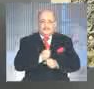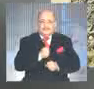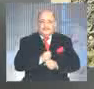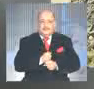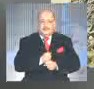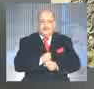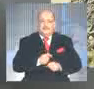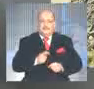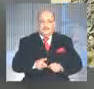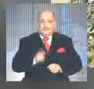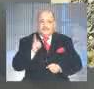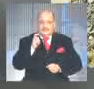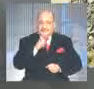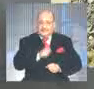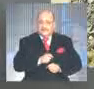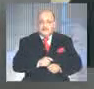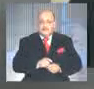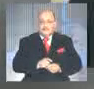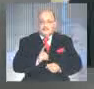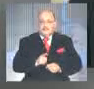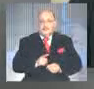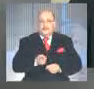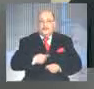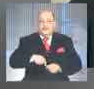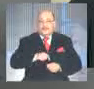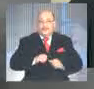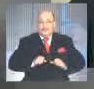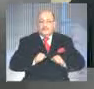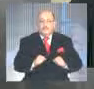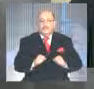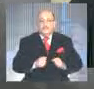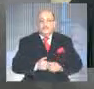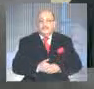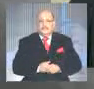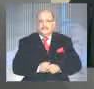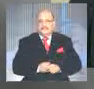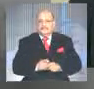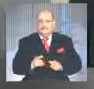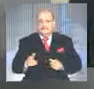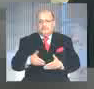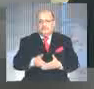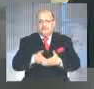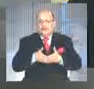صادرة خاصة من المياه الرشح. طلبنا بإلغاء المناولة